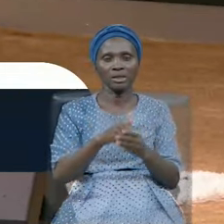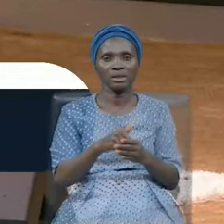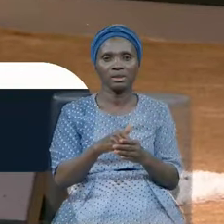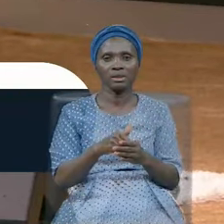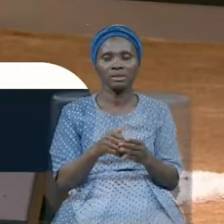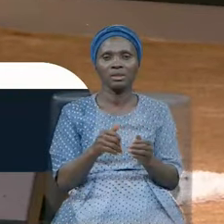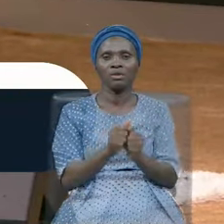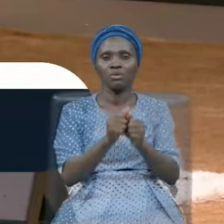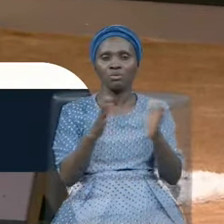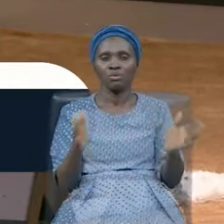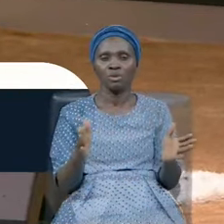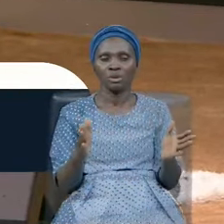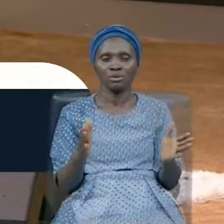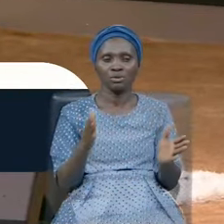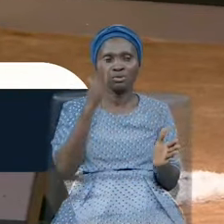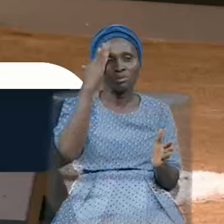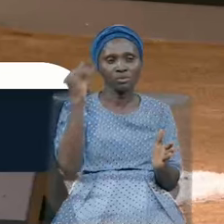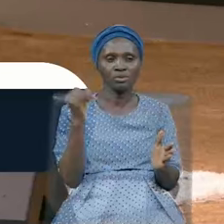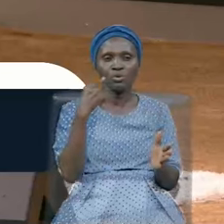depuis longtemps,